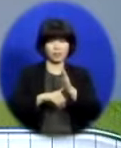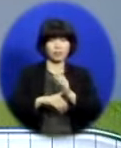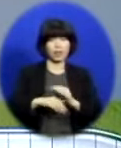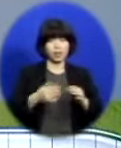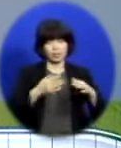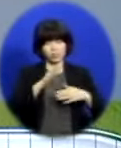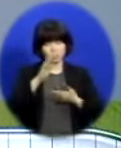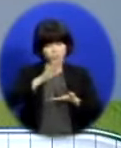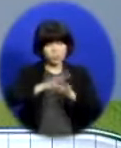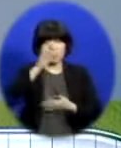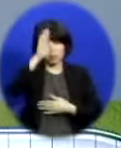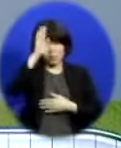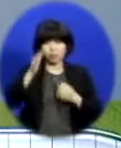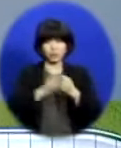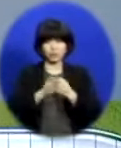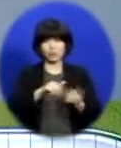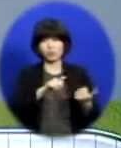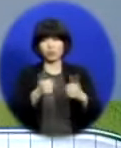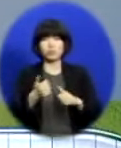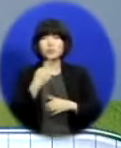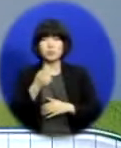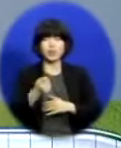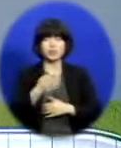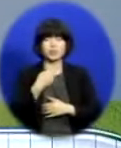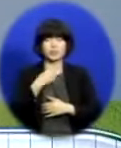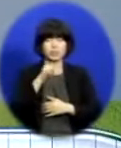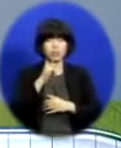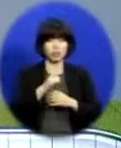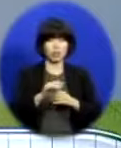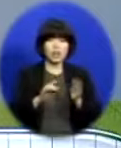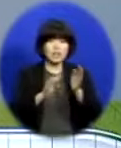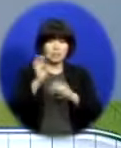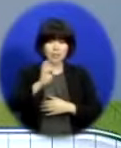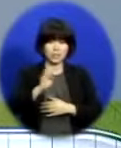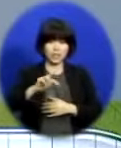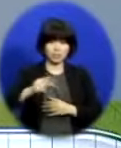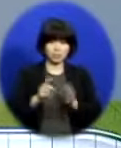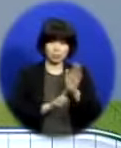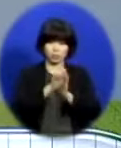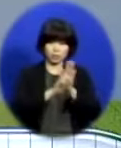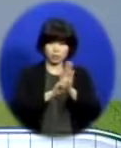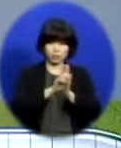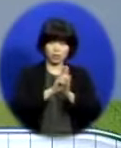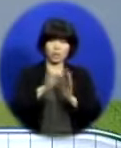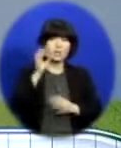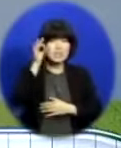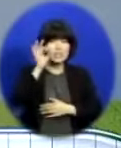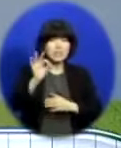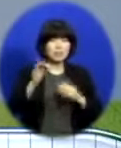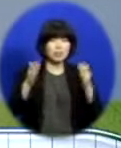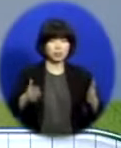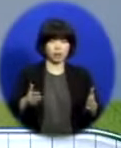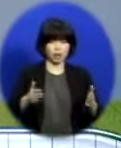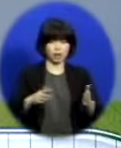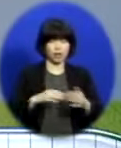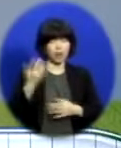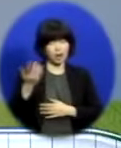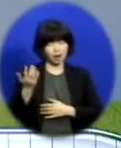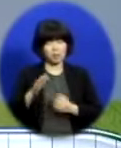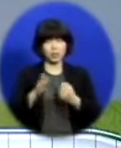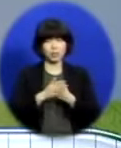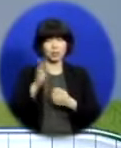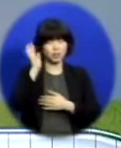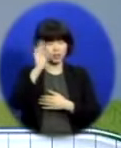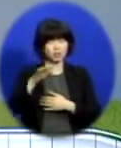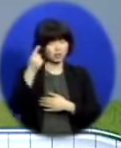있었습니다 40도가 넘는 고열로 열흘 동안이나 그가 앓는 바람에 나중에는 의식이 다 없어지고